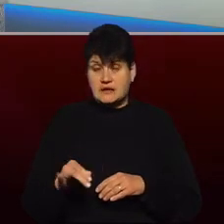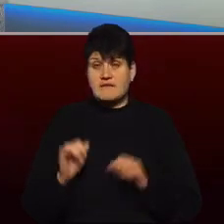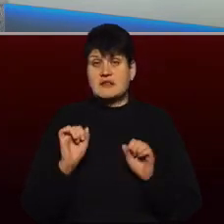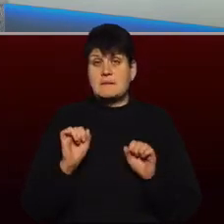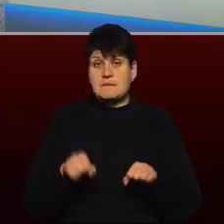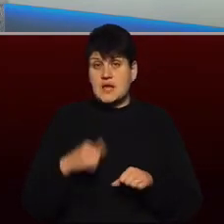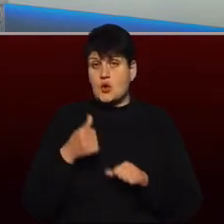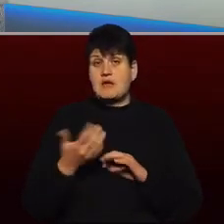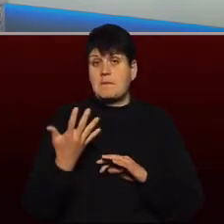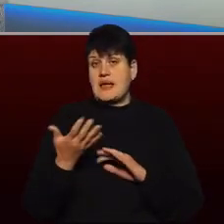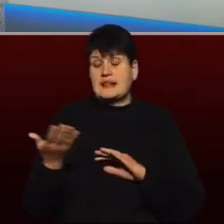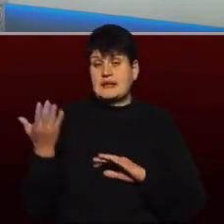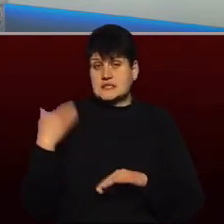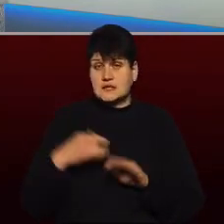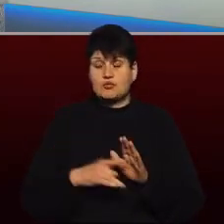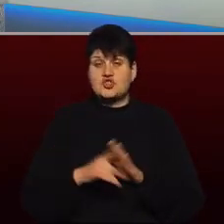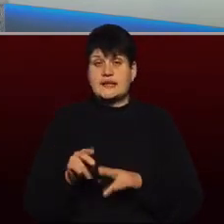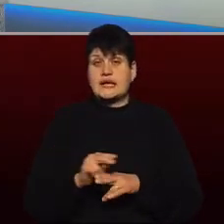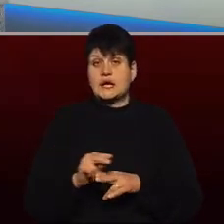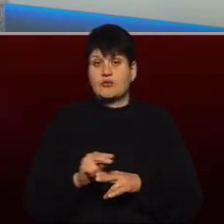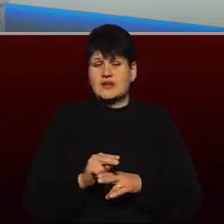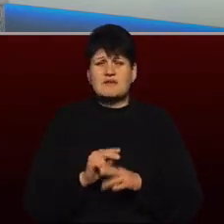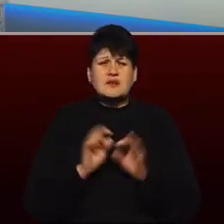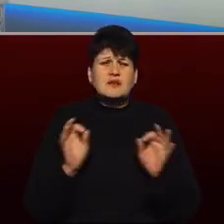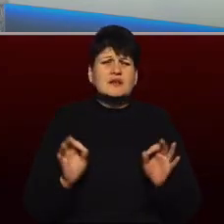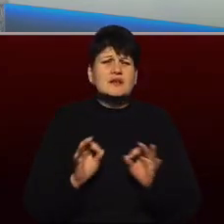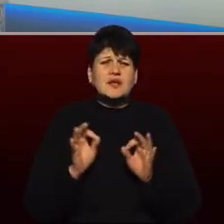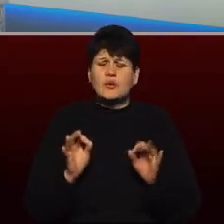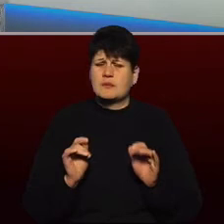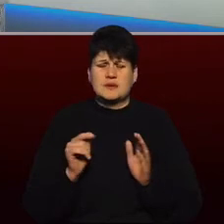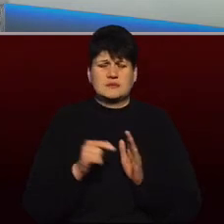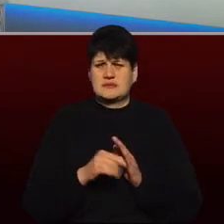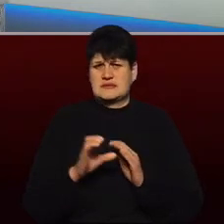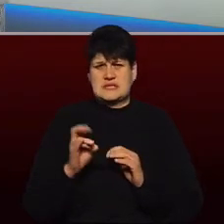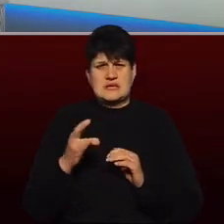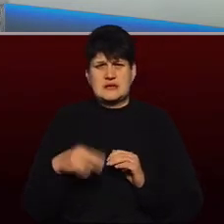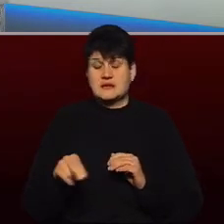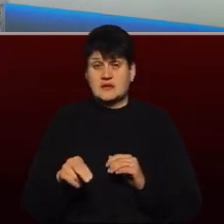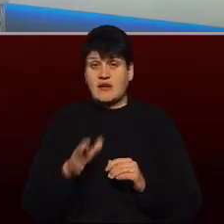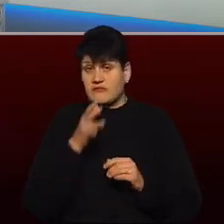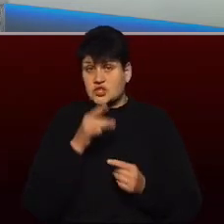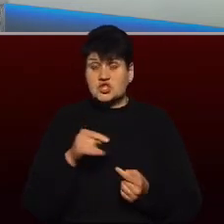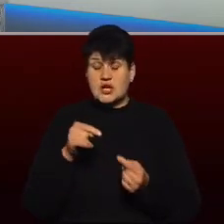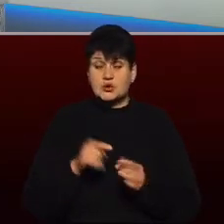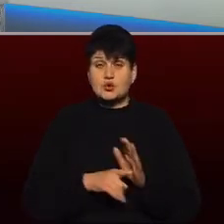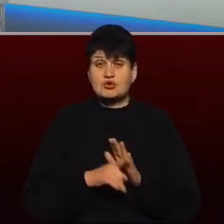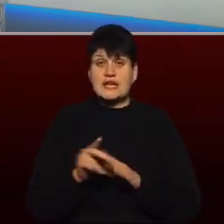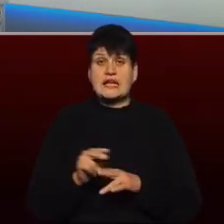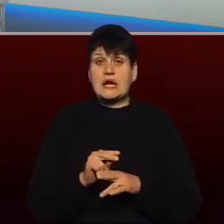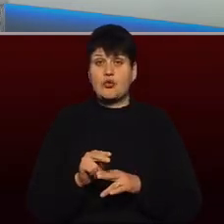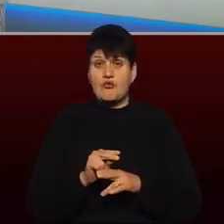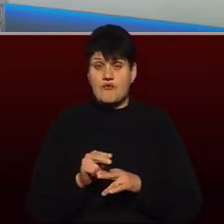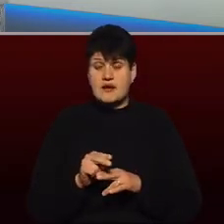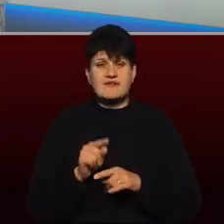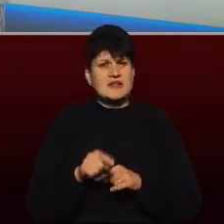назад так, почати це лікування, і він би ніколи в цей СНІД не перейшов. І просто вчасно розпочати лікування, і він не